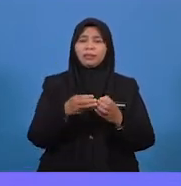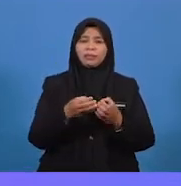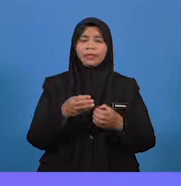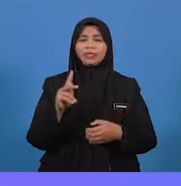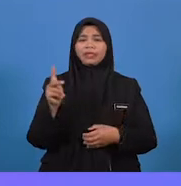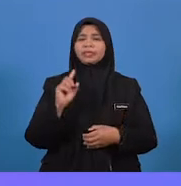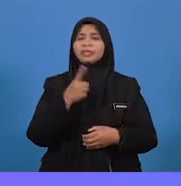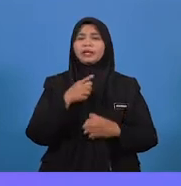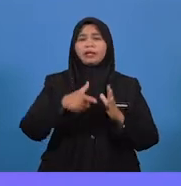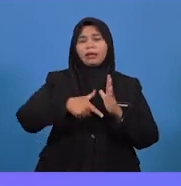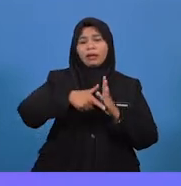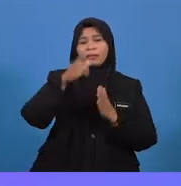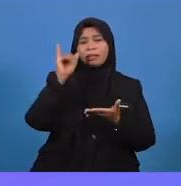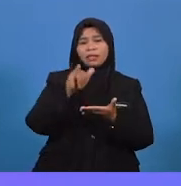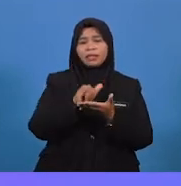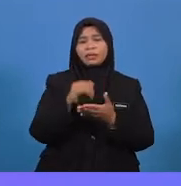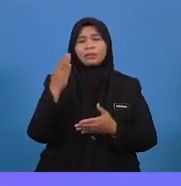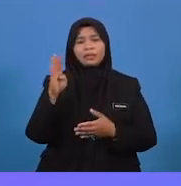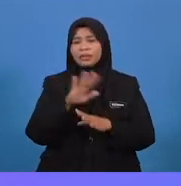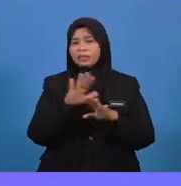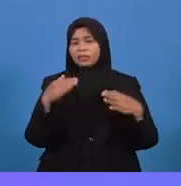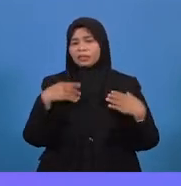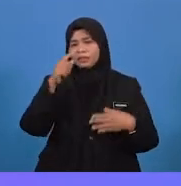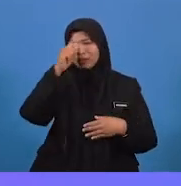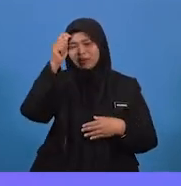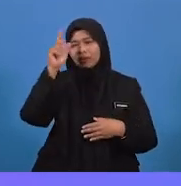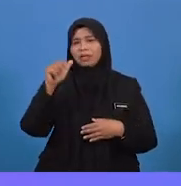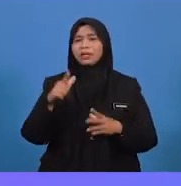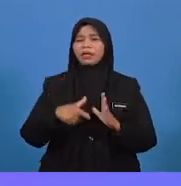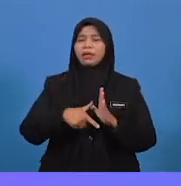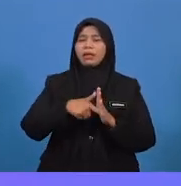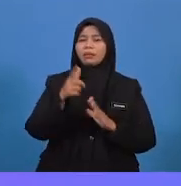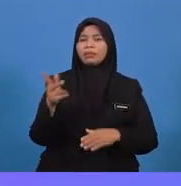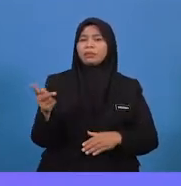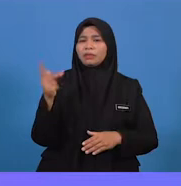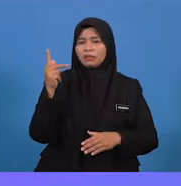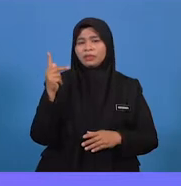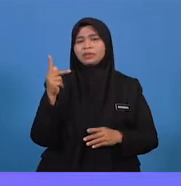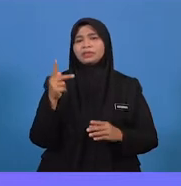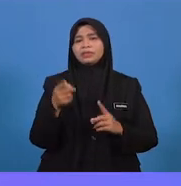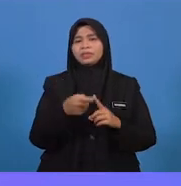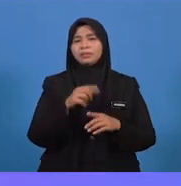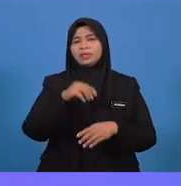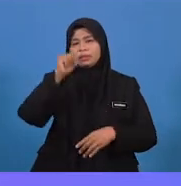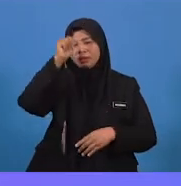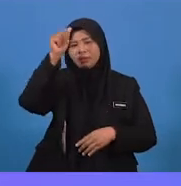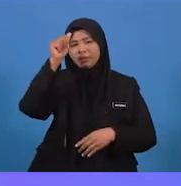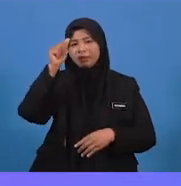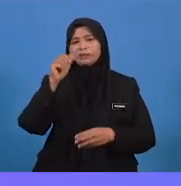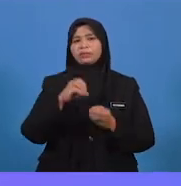yakin bahawa tiada Tuhan yang berkuasa di dunia ini selain Allah Ta'ala. Hikmah kedua